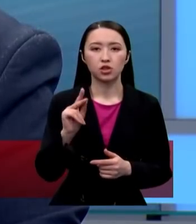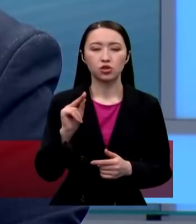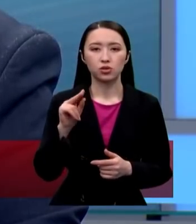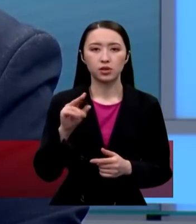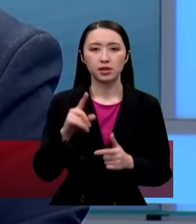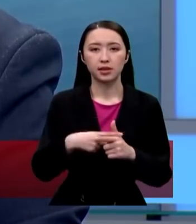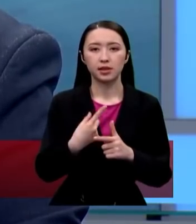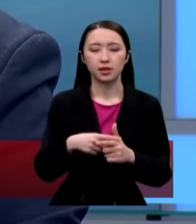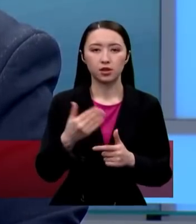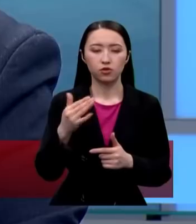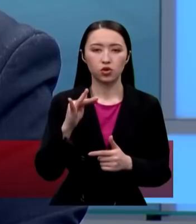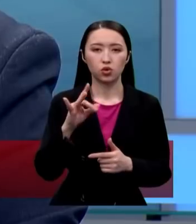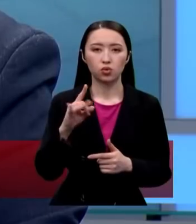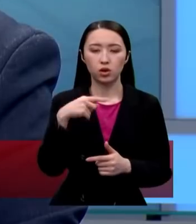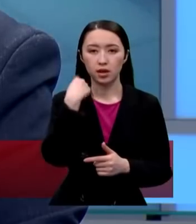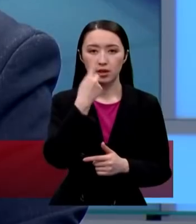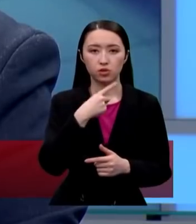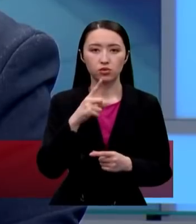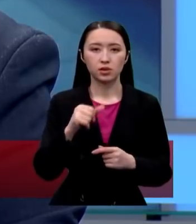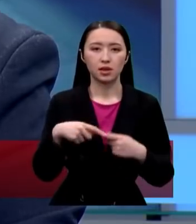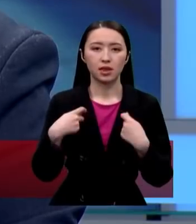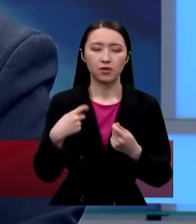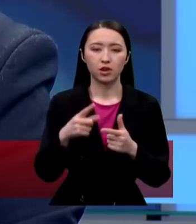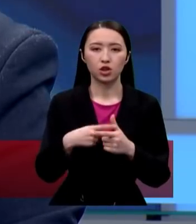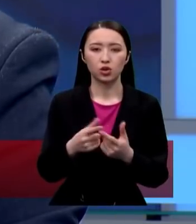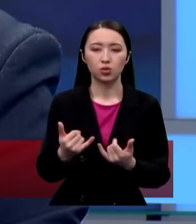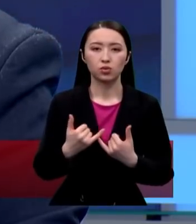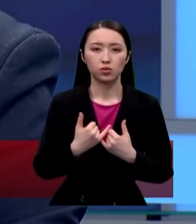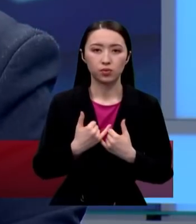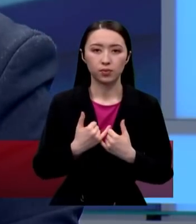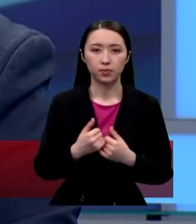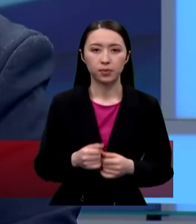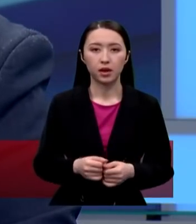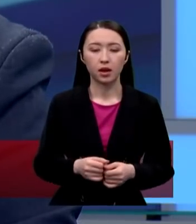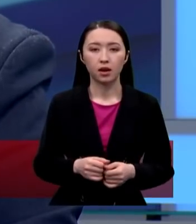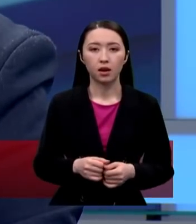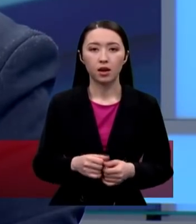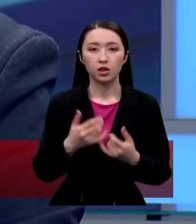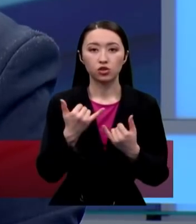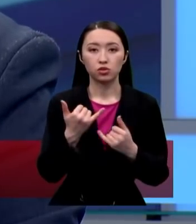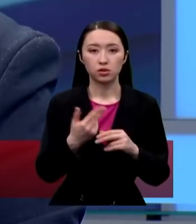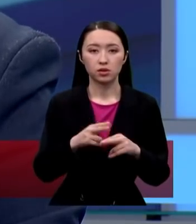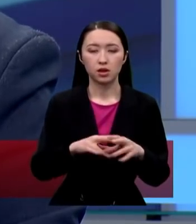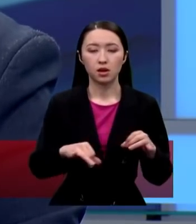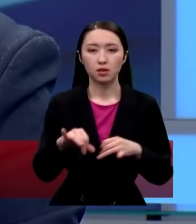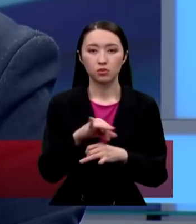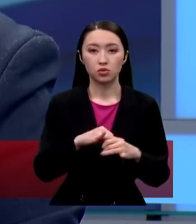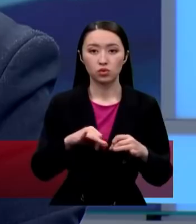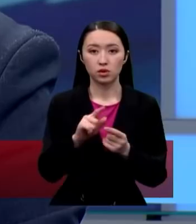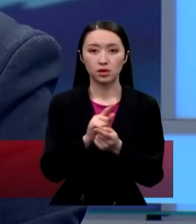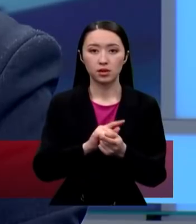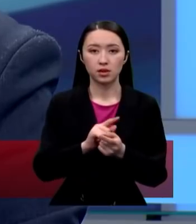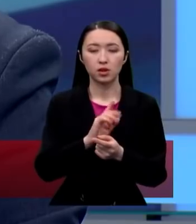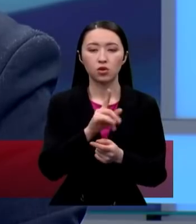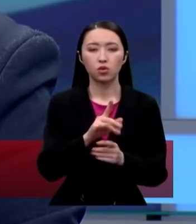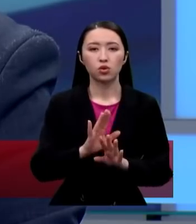юридического лица, то есть за оказанные товары, работы, услуги. Пакет поправок, который сейчас обсуждается, он